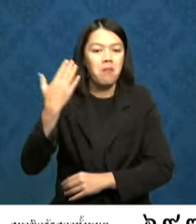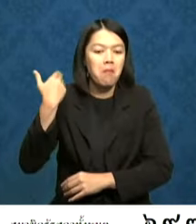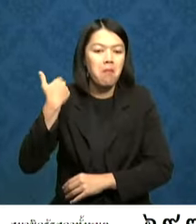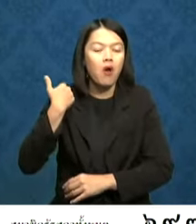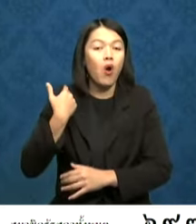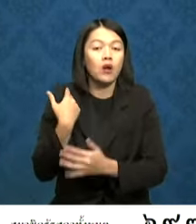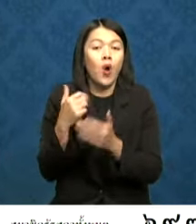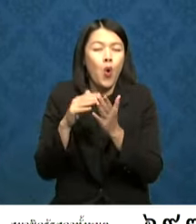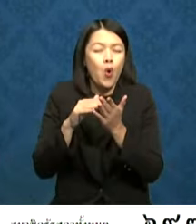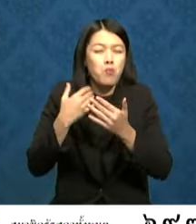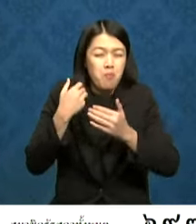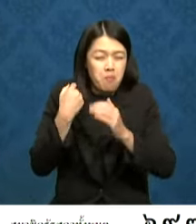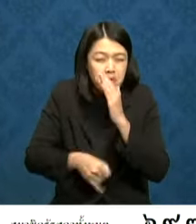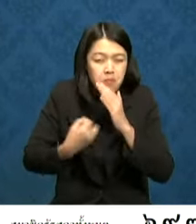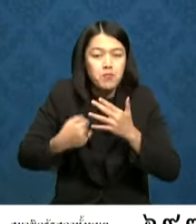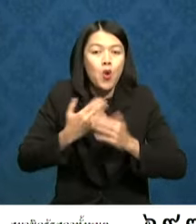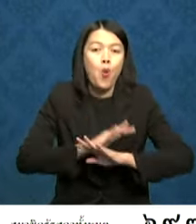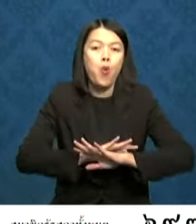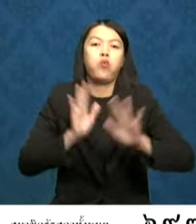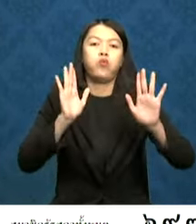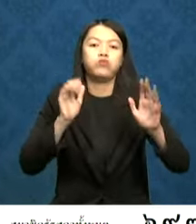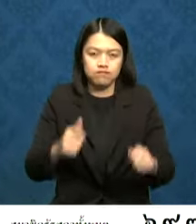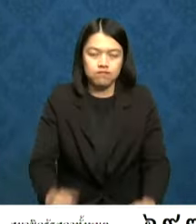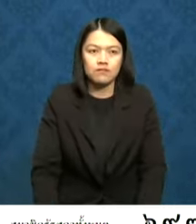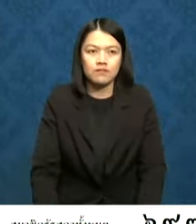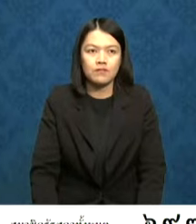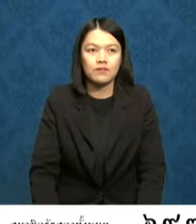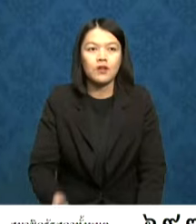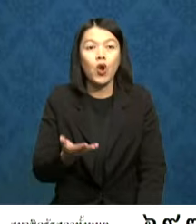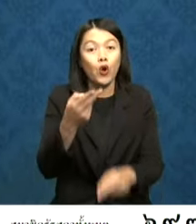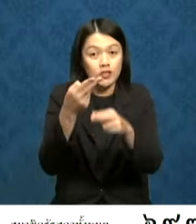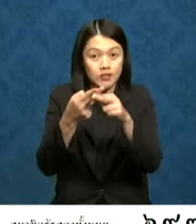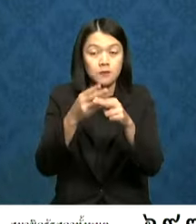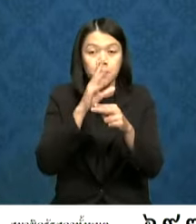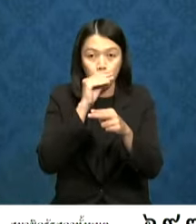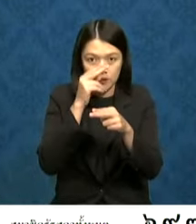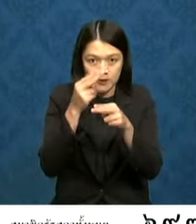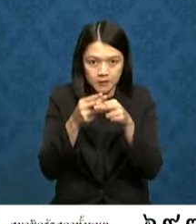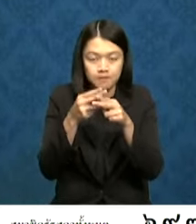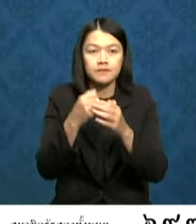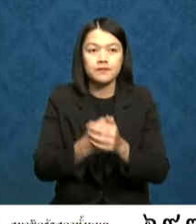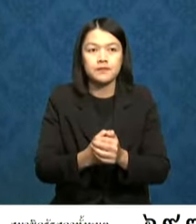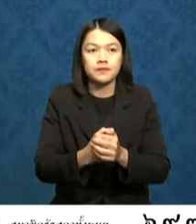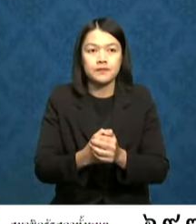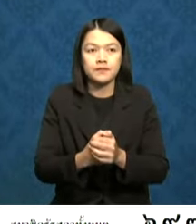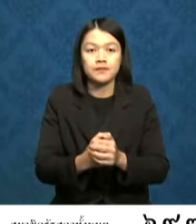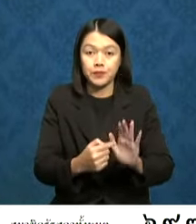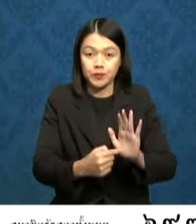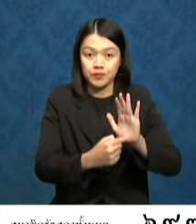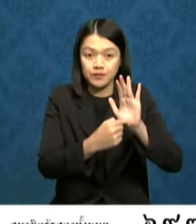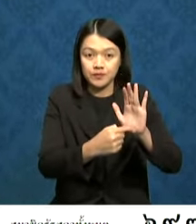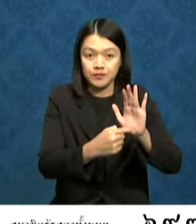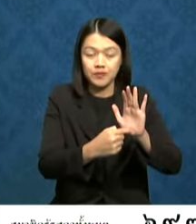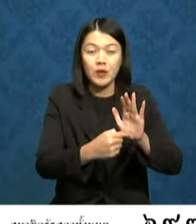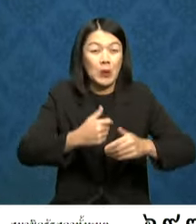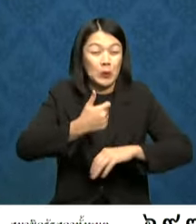ทษกรรมมาแล้วที่ฉันขออนุญาตเอ่ยชื่อนะคะไม่ว่าจะเป็นสหาย